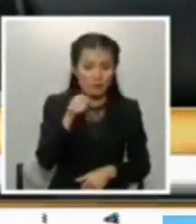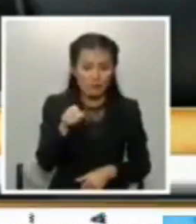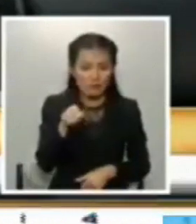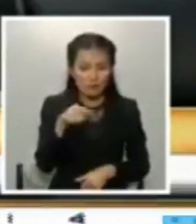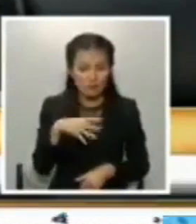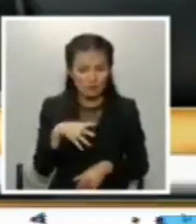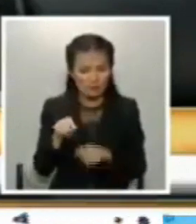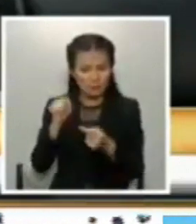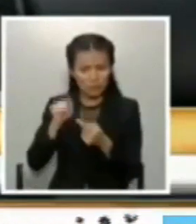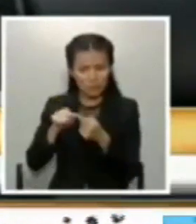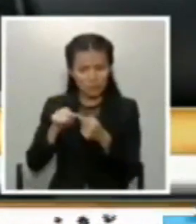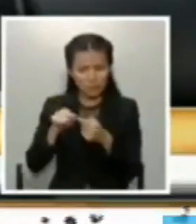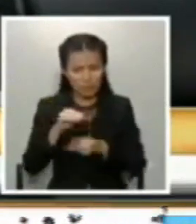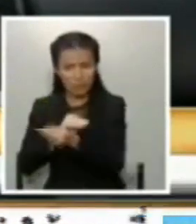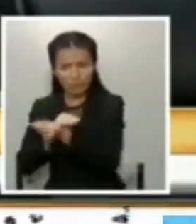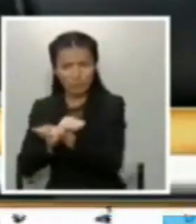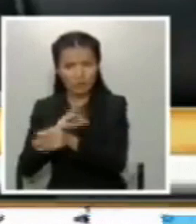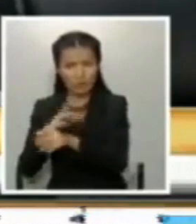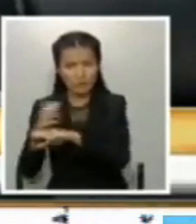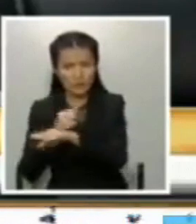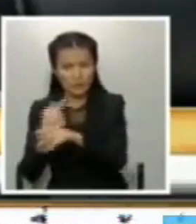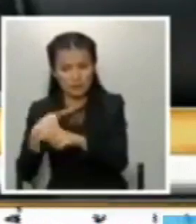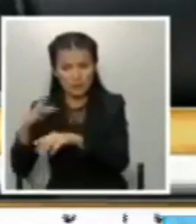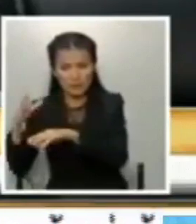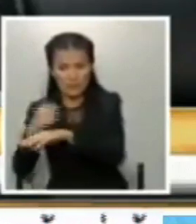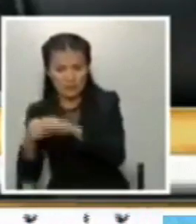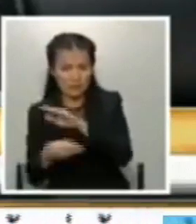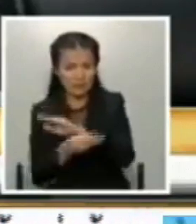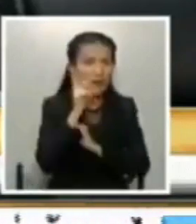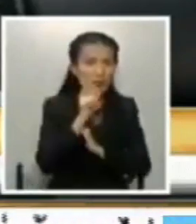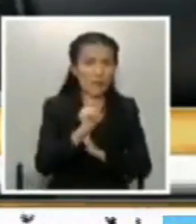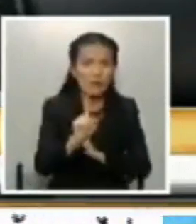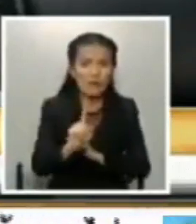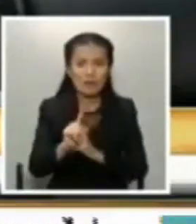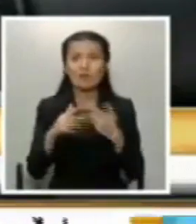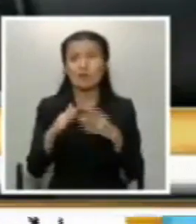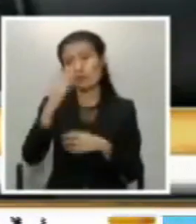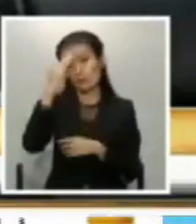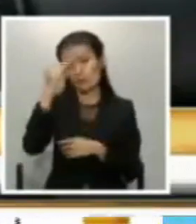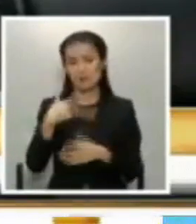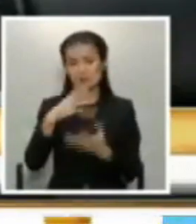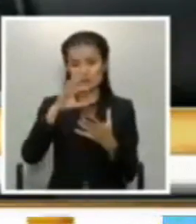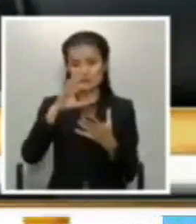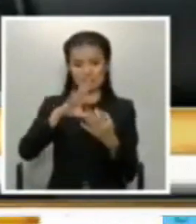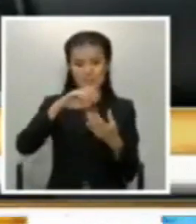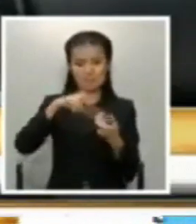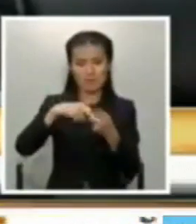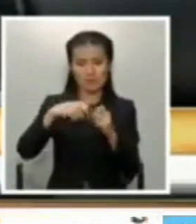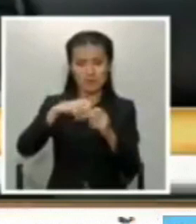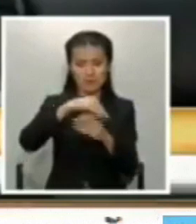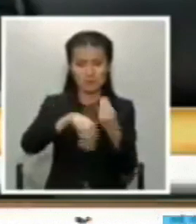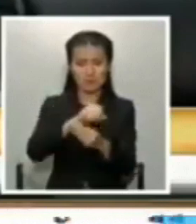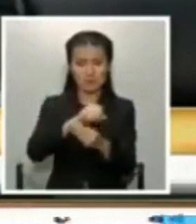สื่อเราจะสร้างมาตรฐานกันอย่างไรโอ้โห นี่เขาอยู ่ไม่ธรรมดา พรรคเดียวกันพรรคฝั่งรัฐบาลเดียวกันใช่ไหมฮะ